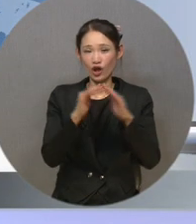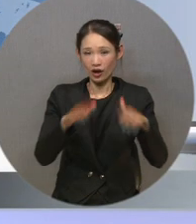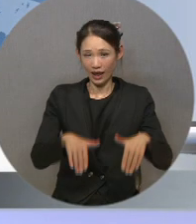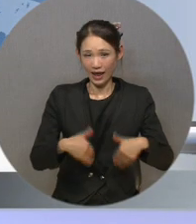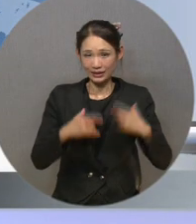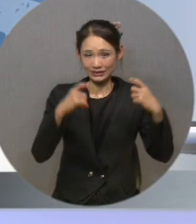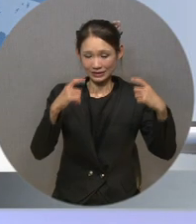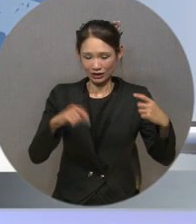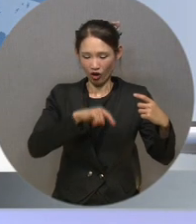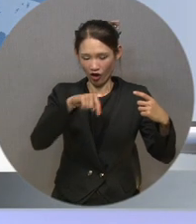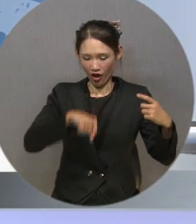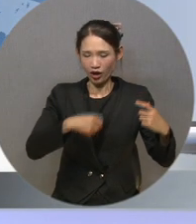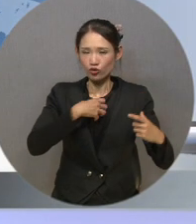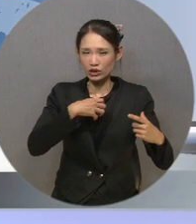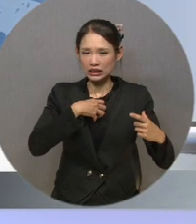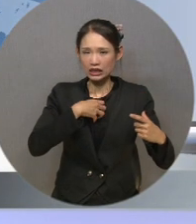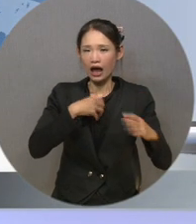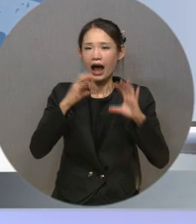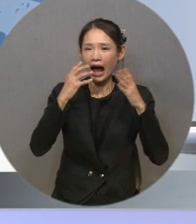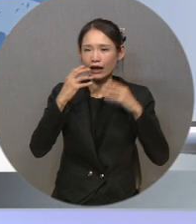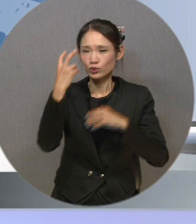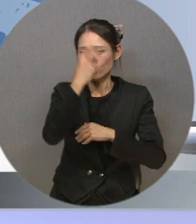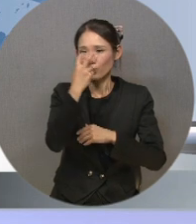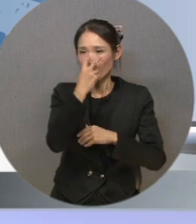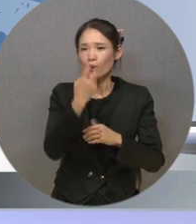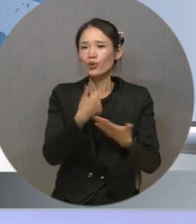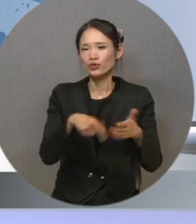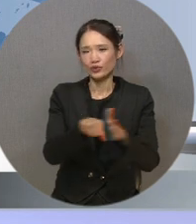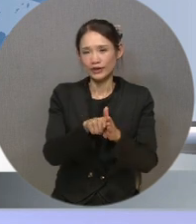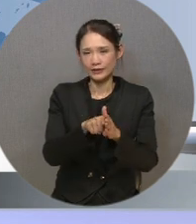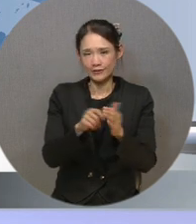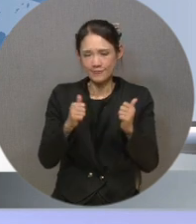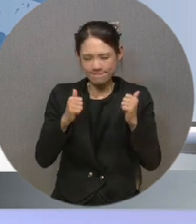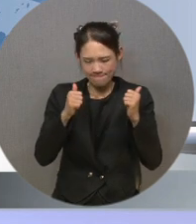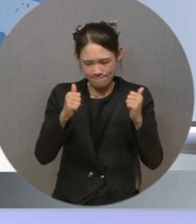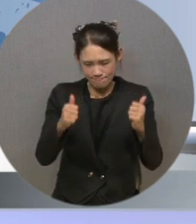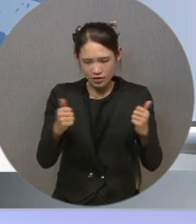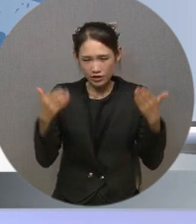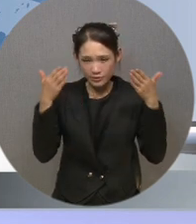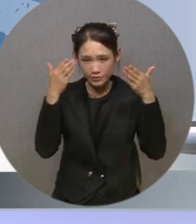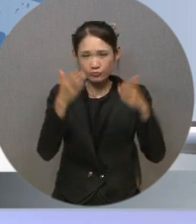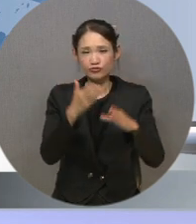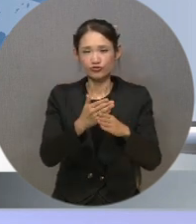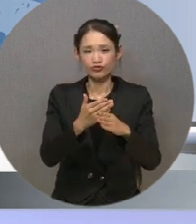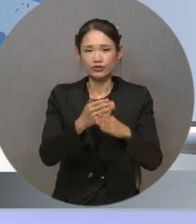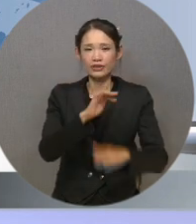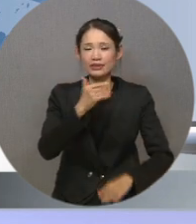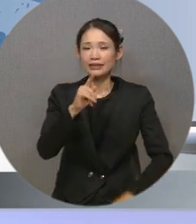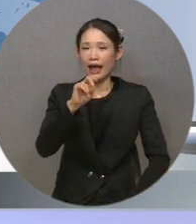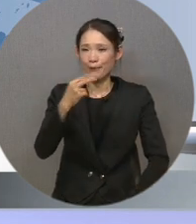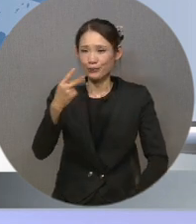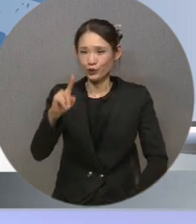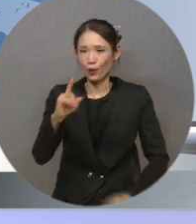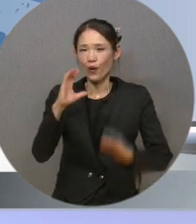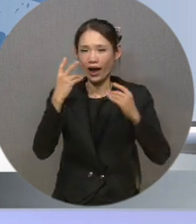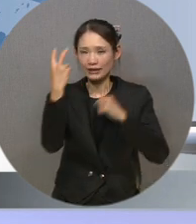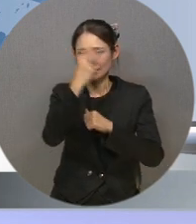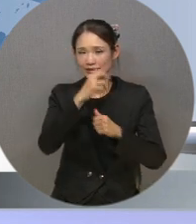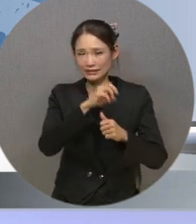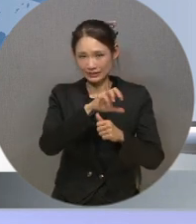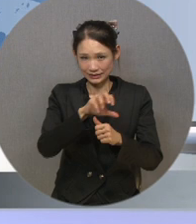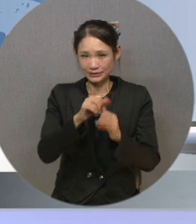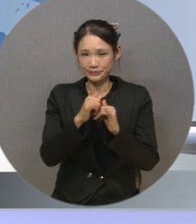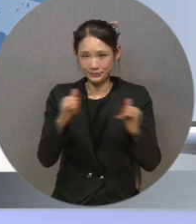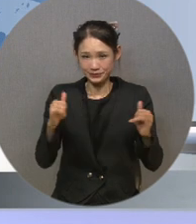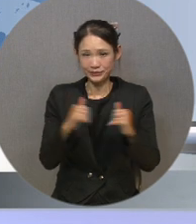전라남도가 지역 내 위기에 놓인 아동 보호를 위해 힘을 쏟기로 했습니다. 남도아이 지킴이단 발대식을 갖고